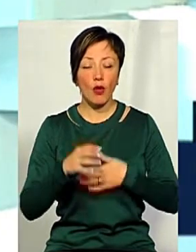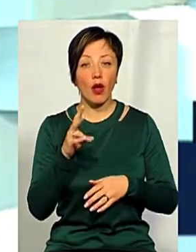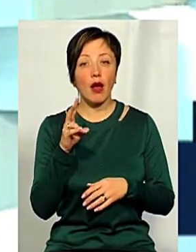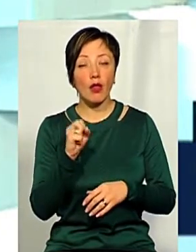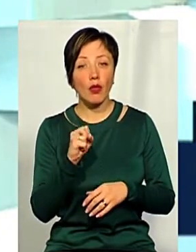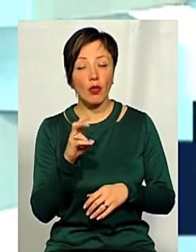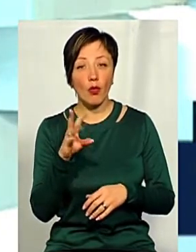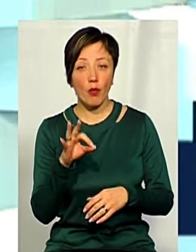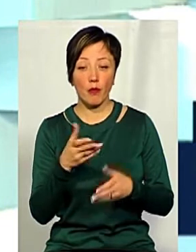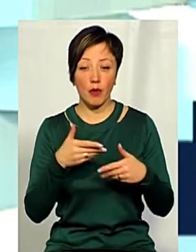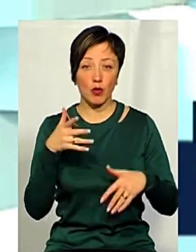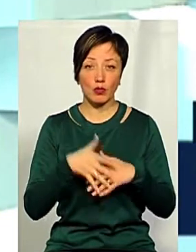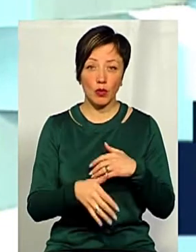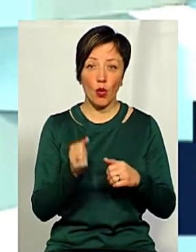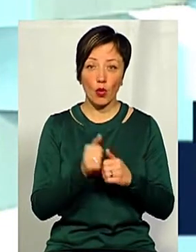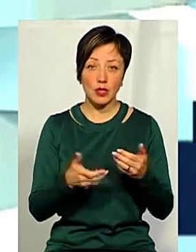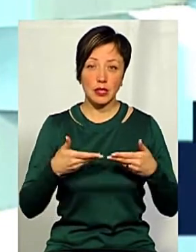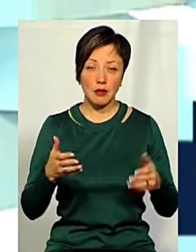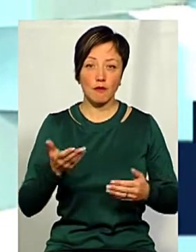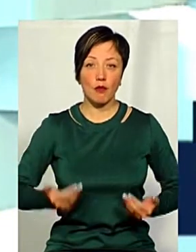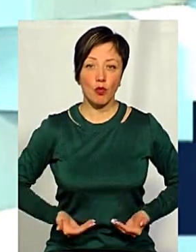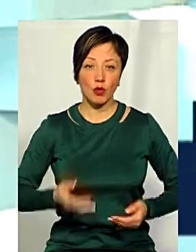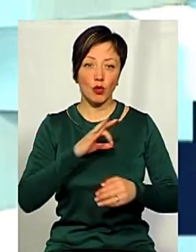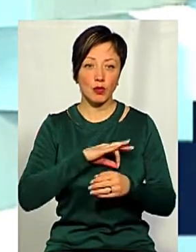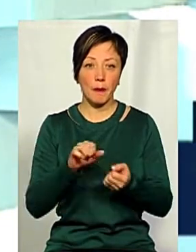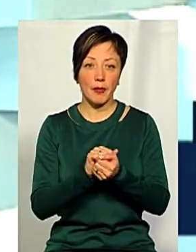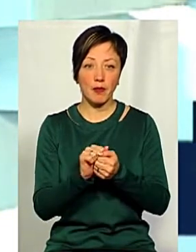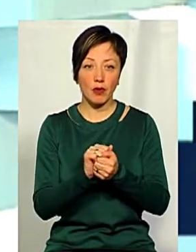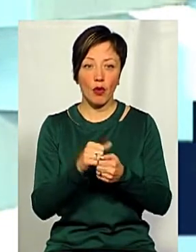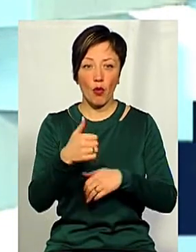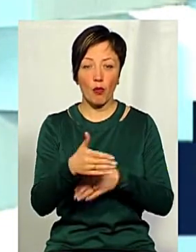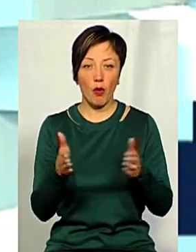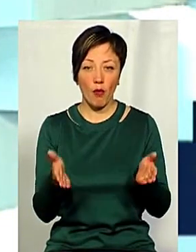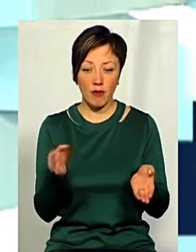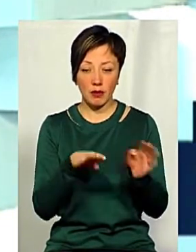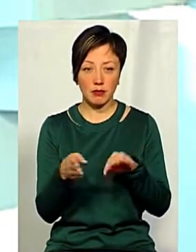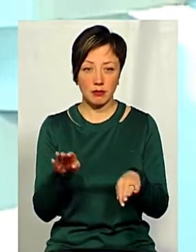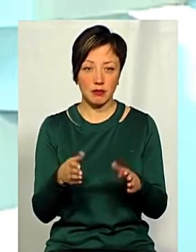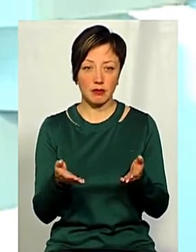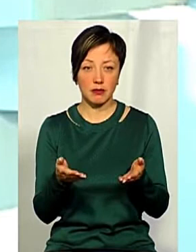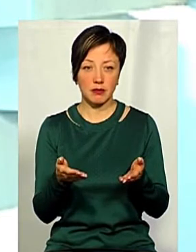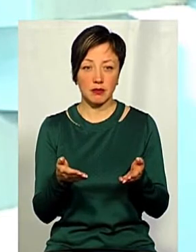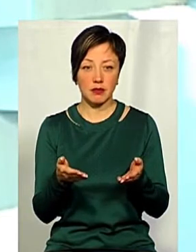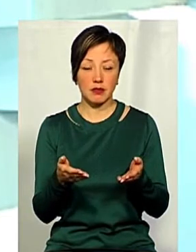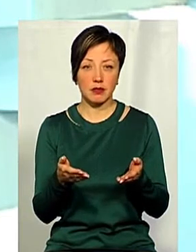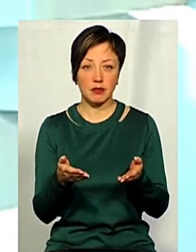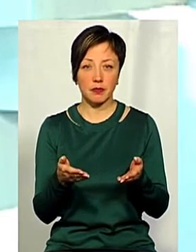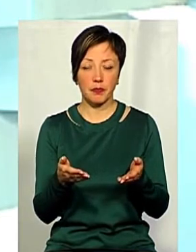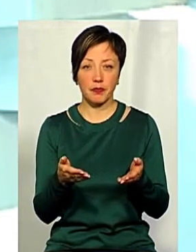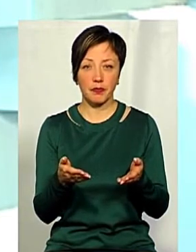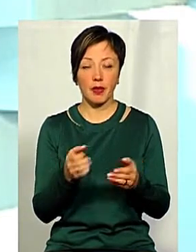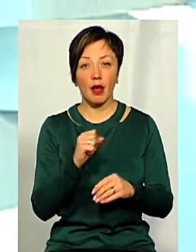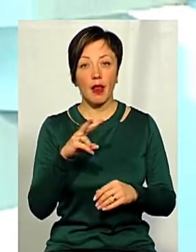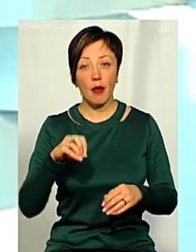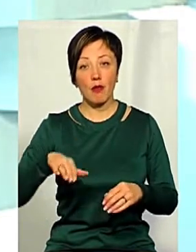що кожен із нас в побуті користується в якості паперової упаковки, ну, дуже широко використовує її,